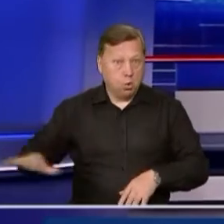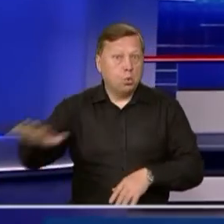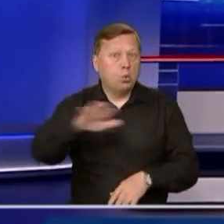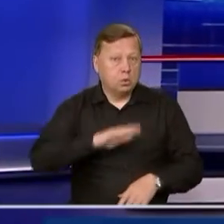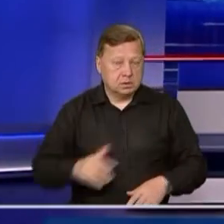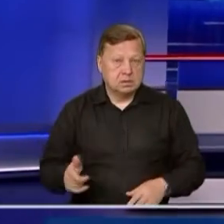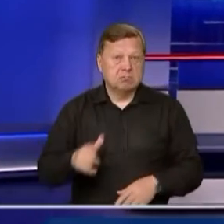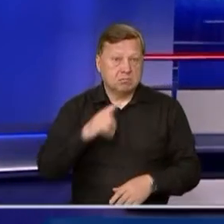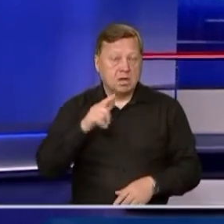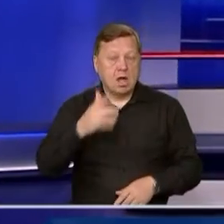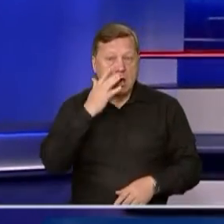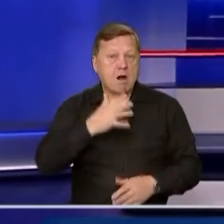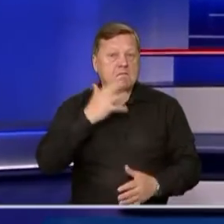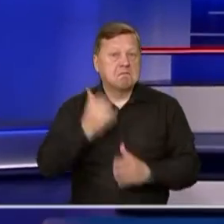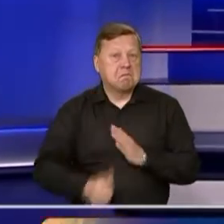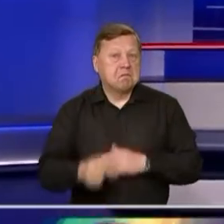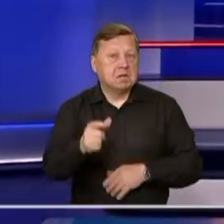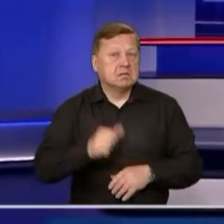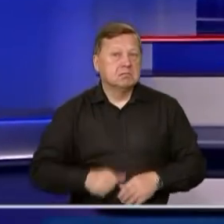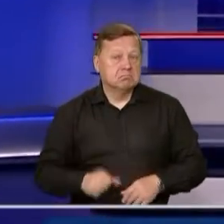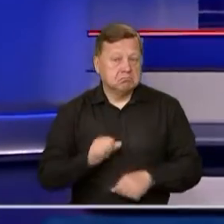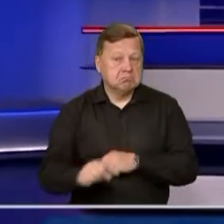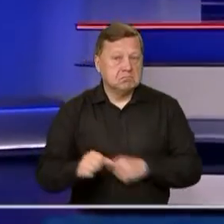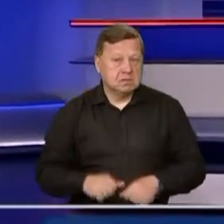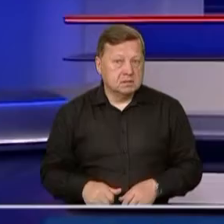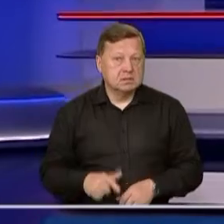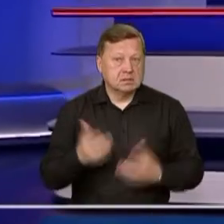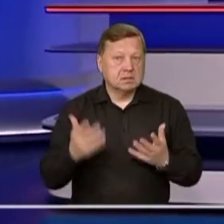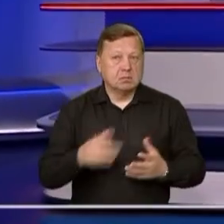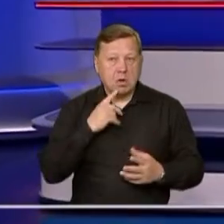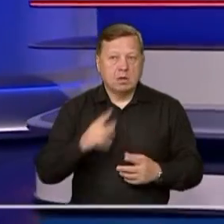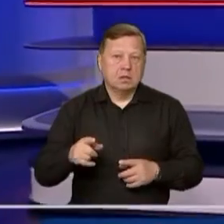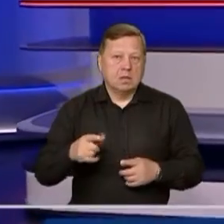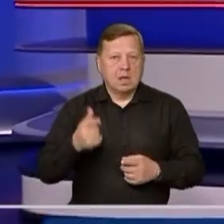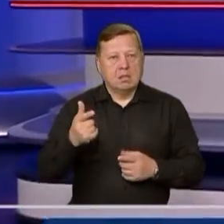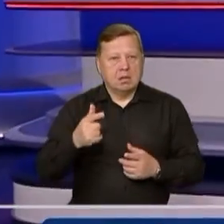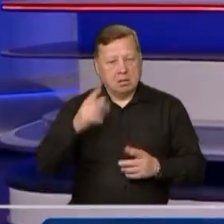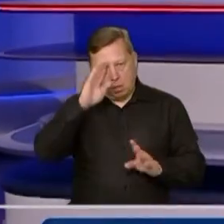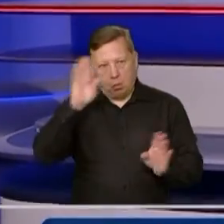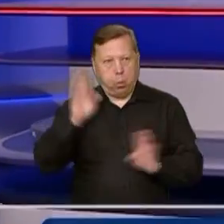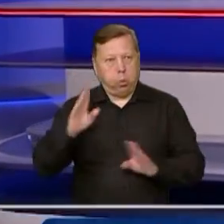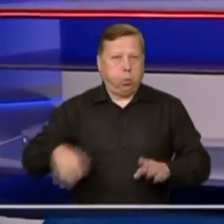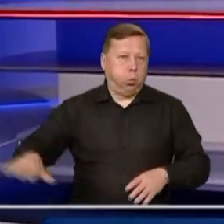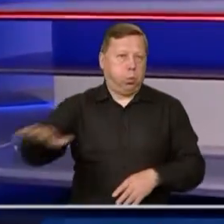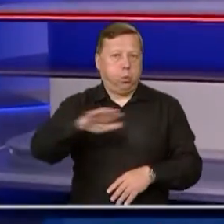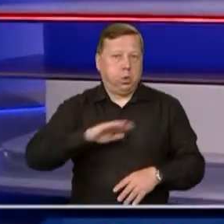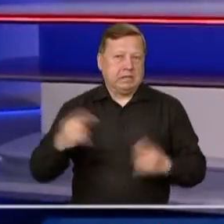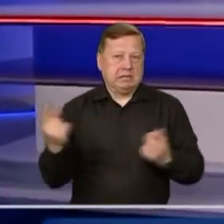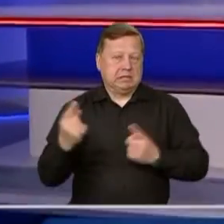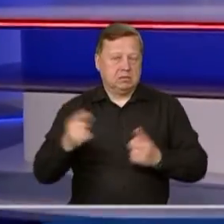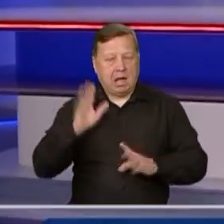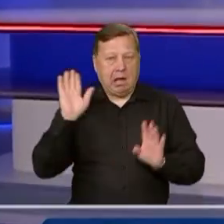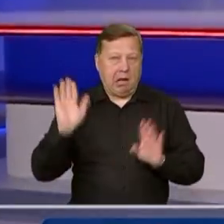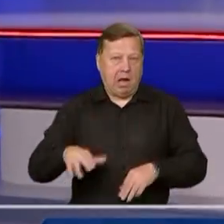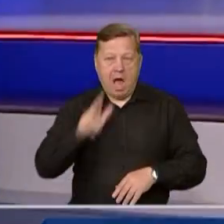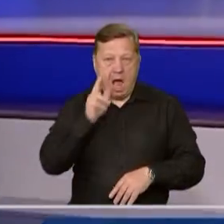No, Rosja próbuje wykorzystać swoje przekonanie o niewiedzy na temat tej sytuacji wśród